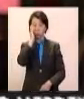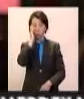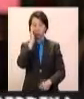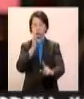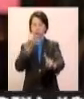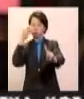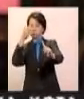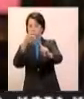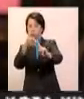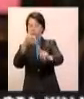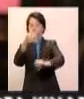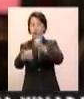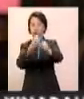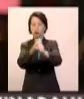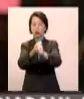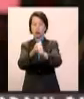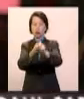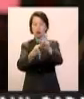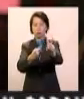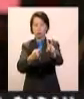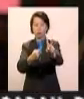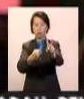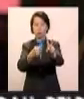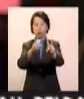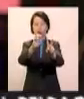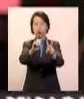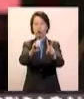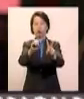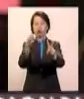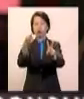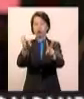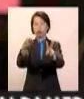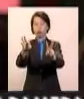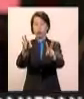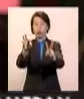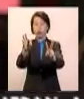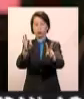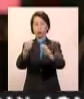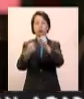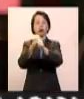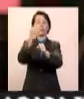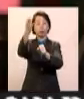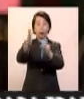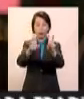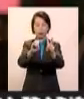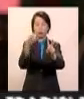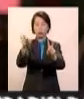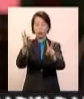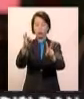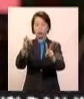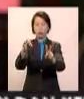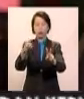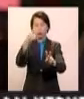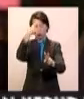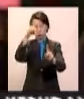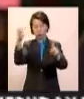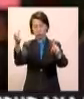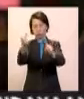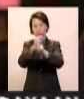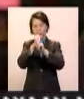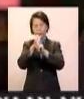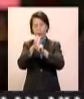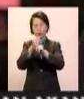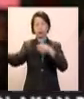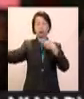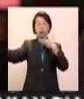sasaran kita pada tahun 2019, iaitu di Malaysia ini, adalah untuk mencapai jumlah